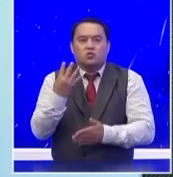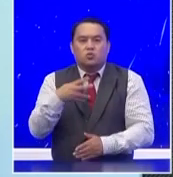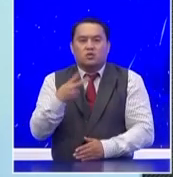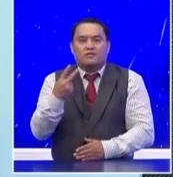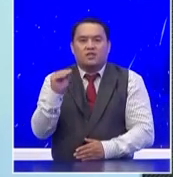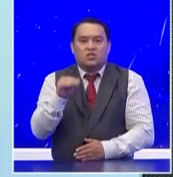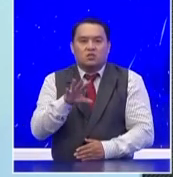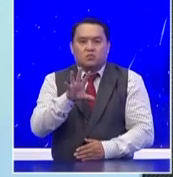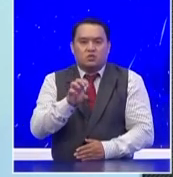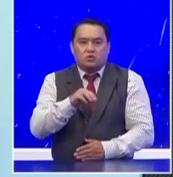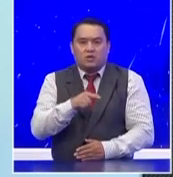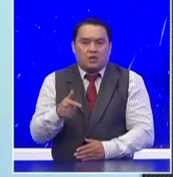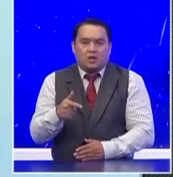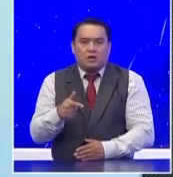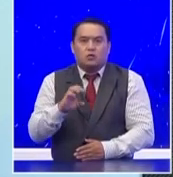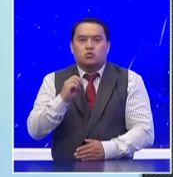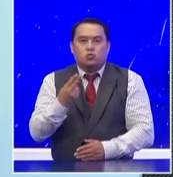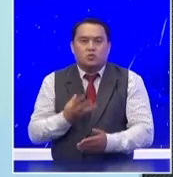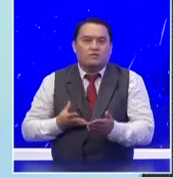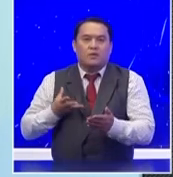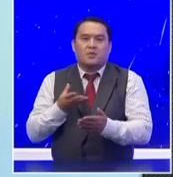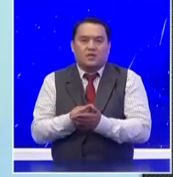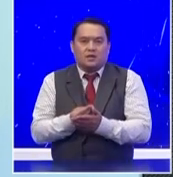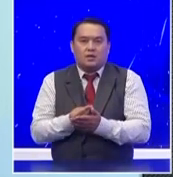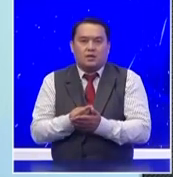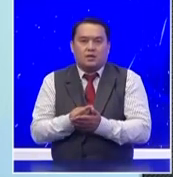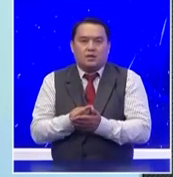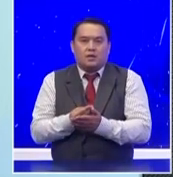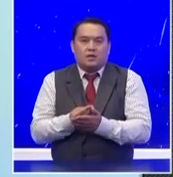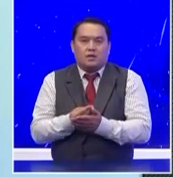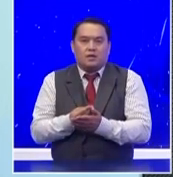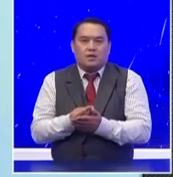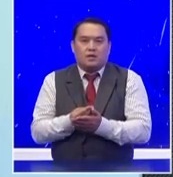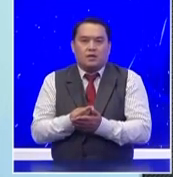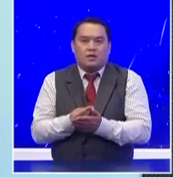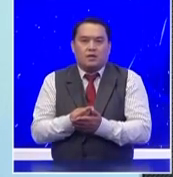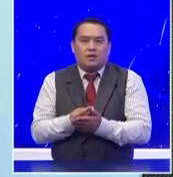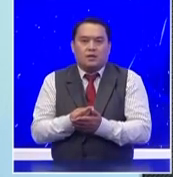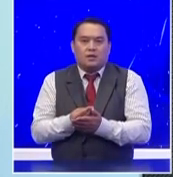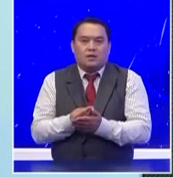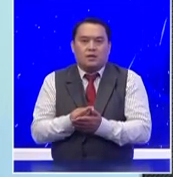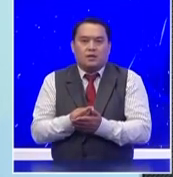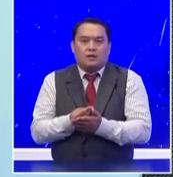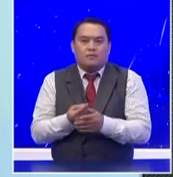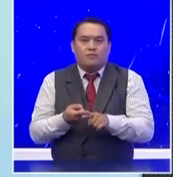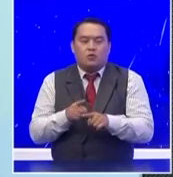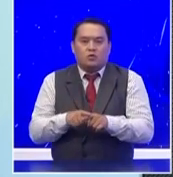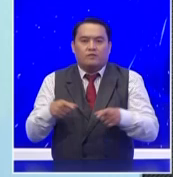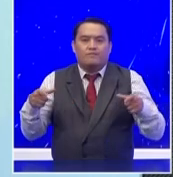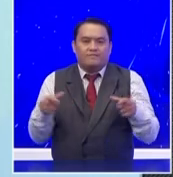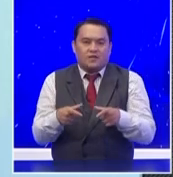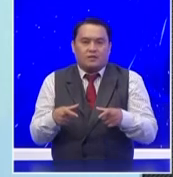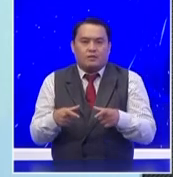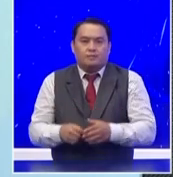500 тенге, она тоже является социальной выплатой и предусмотрена для смягчение вот введения карантинных